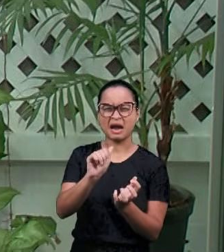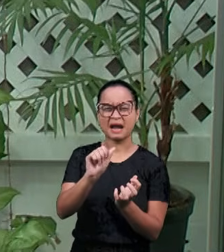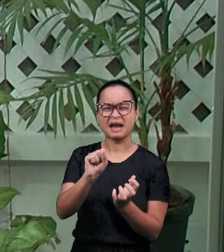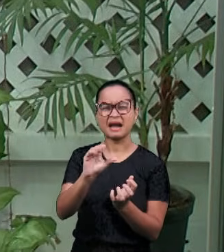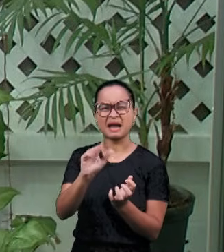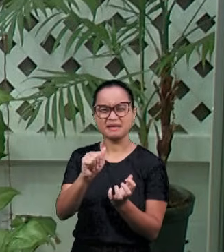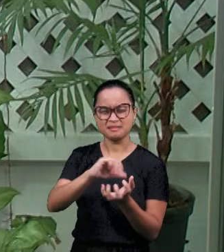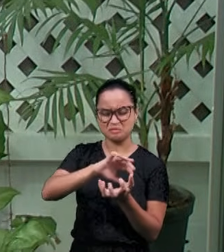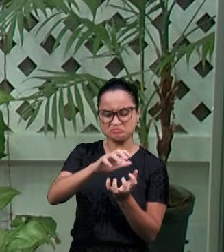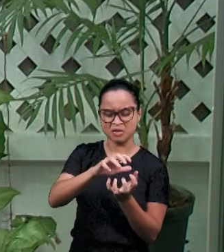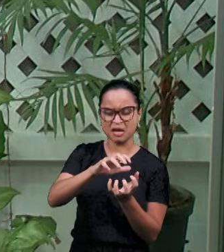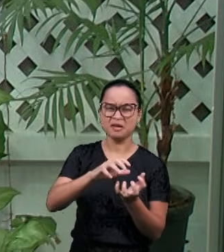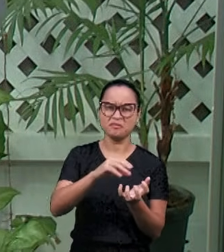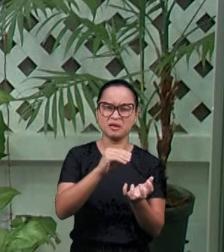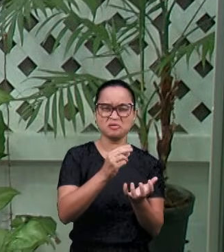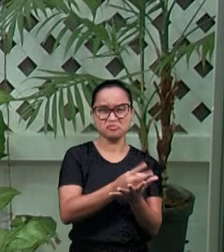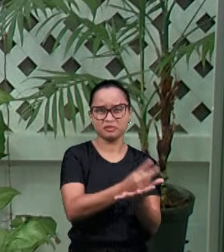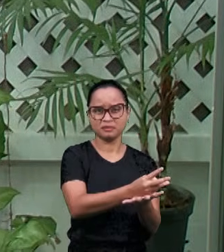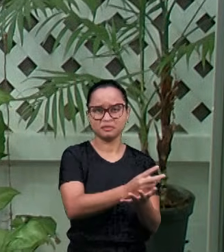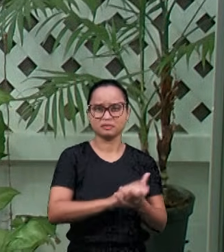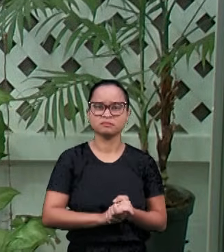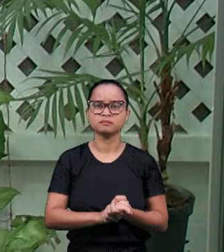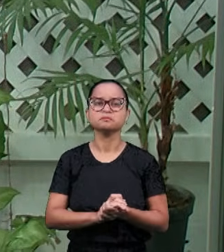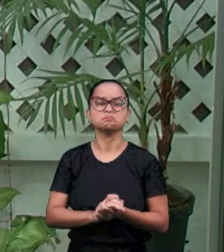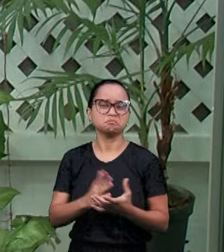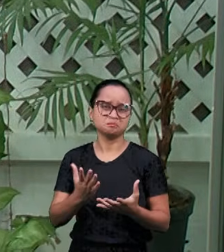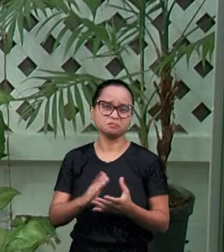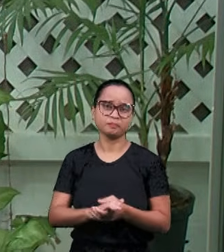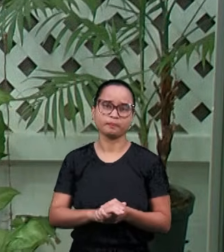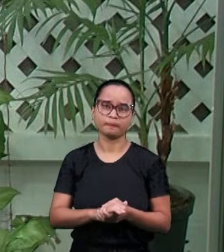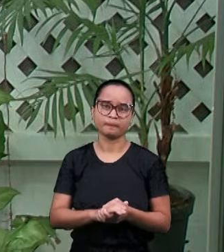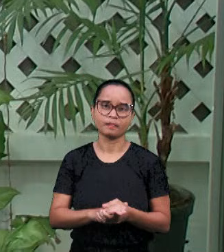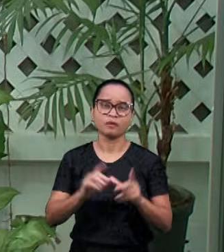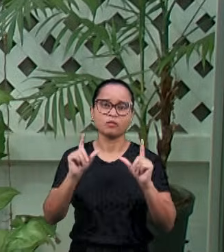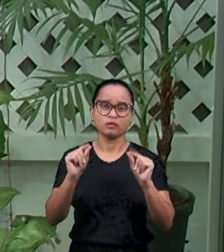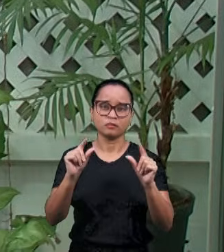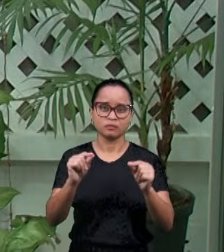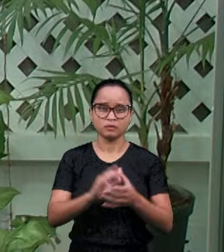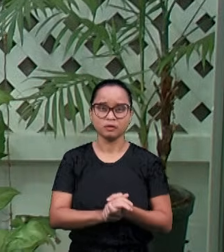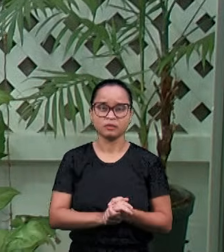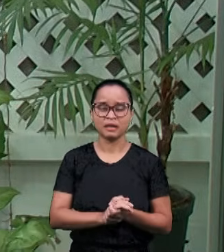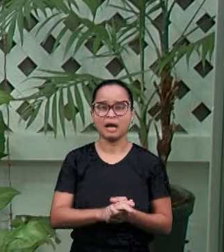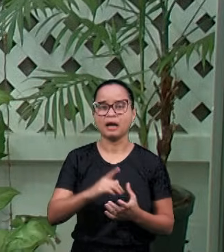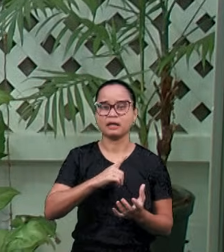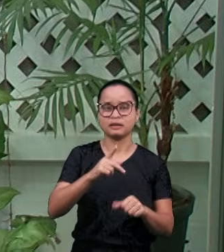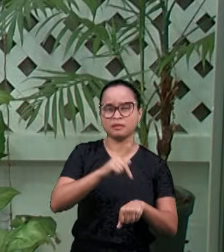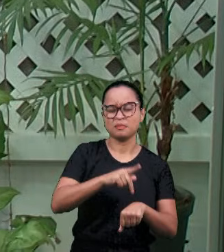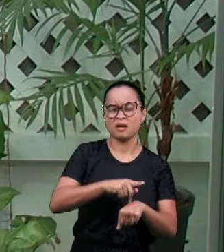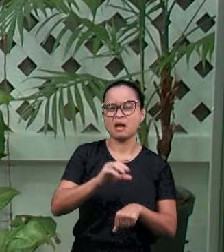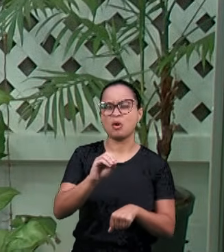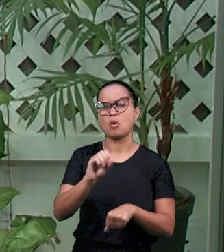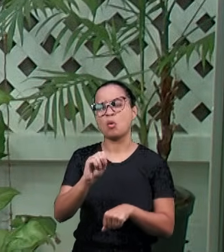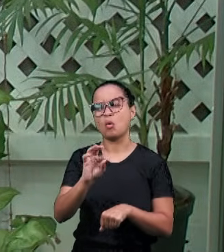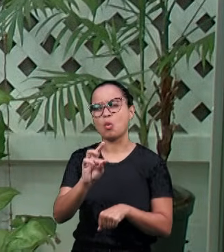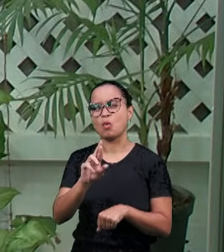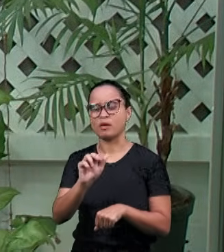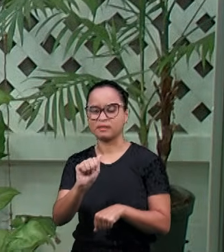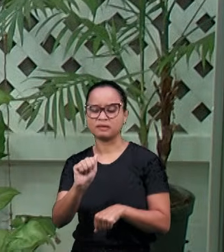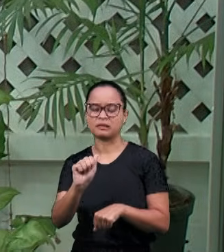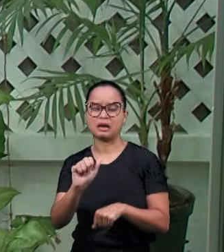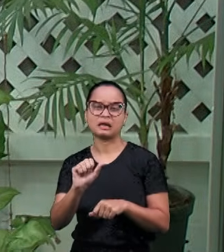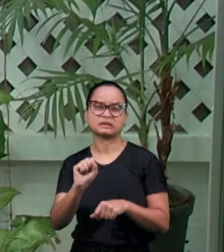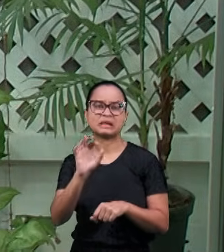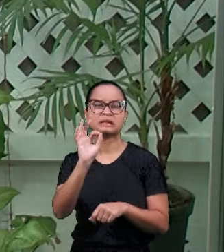l'enveloppe, c'est la coquille. Donc, ce qui entoure la perle, c'est l'huître, oui.